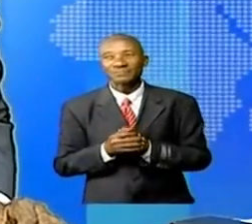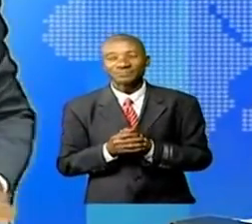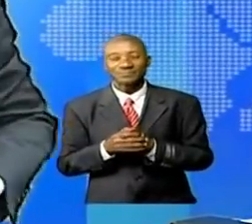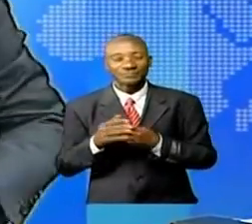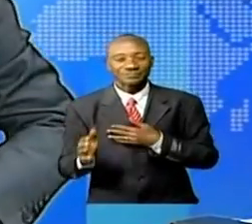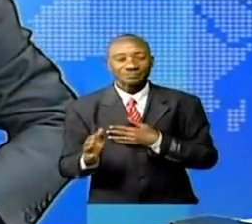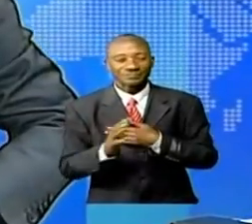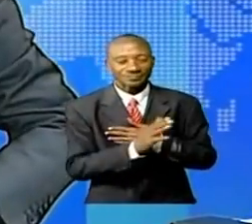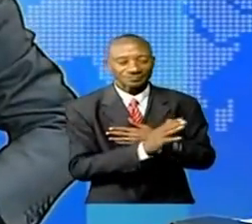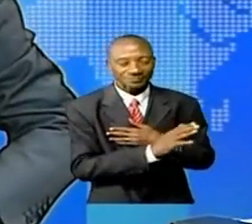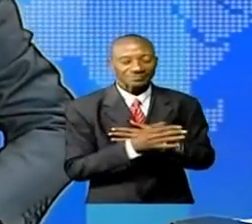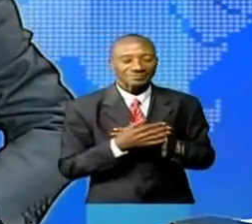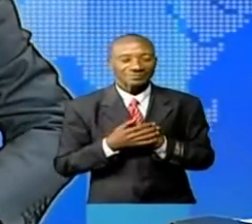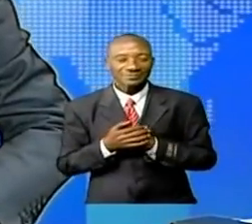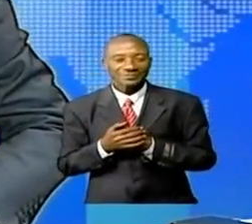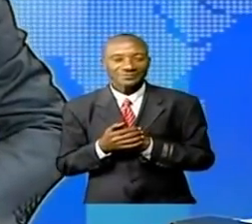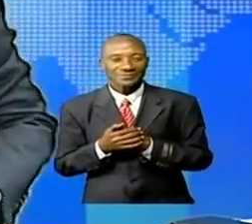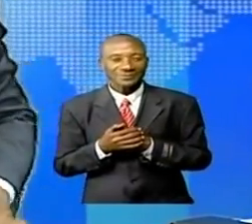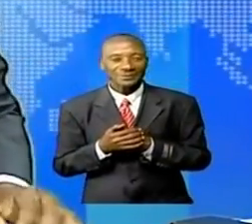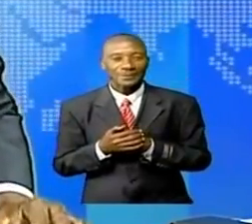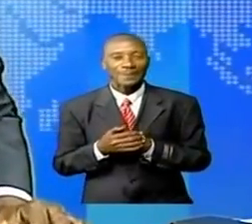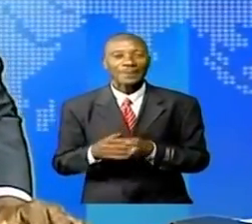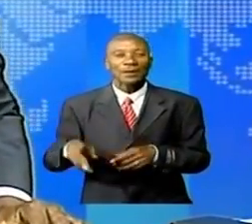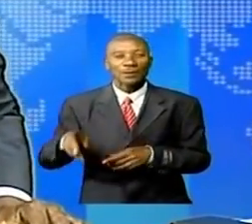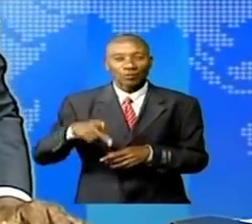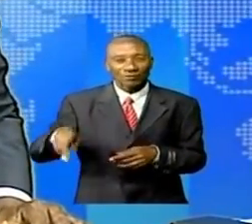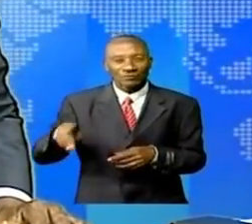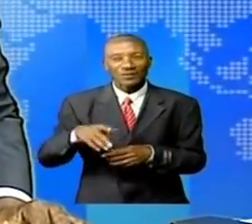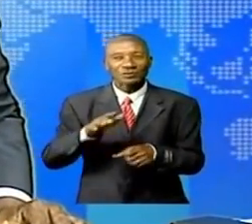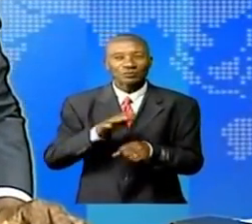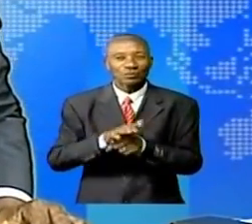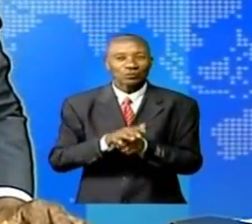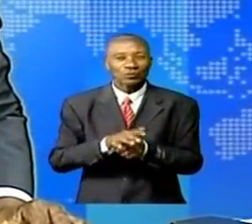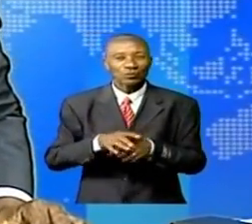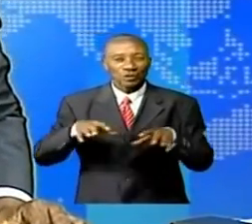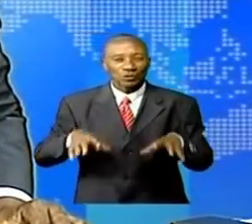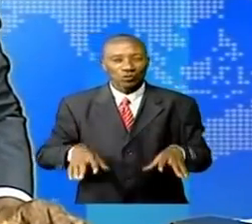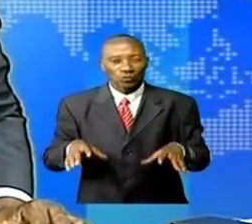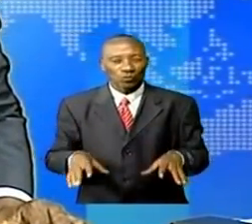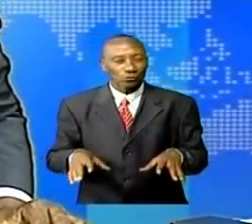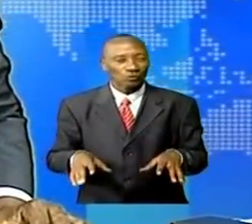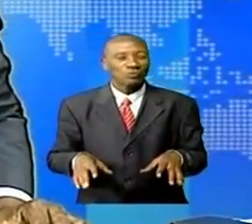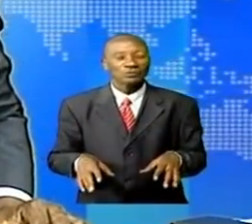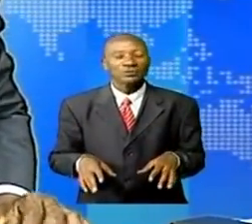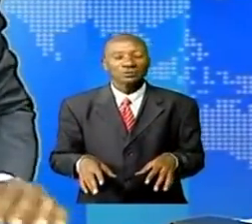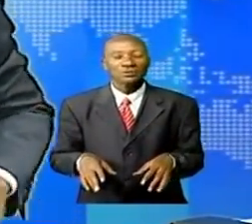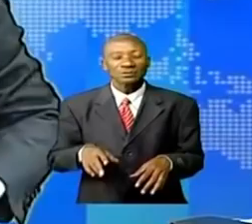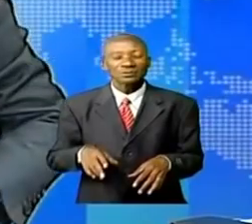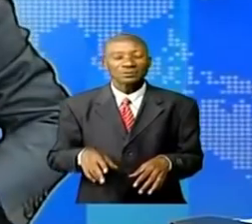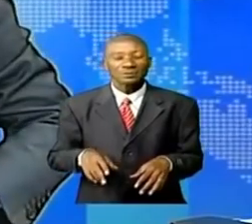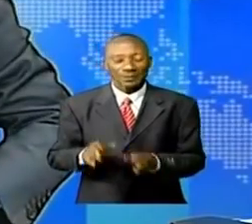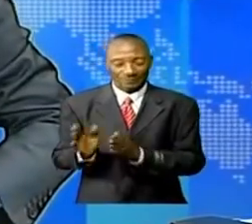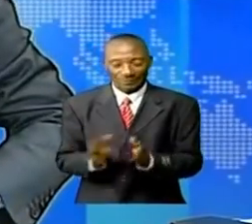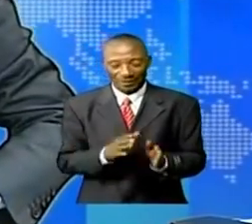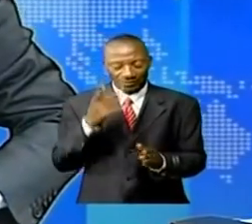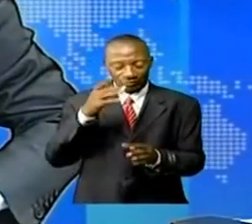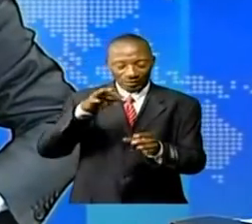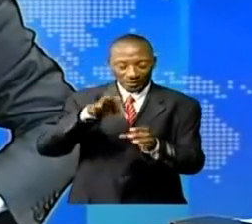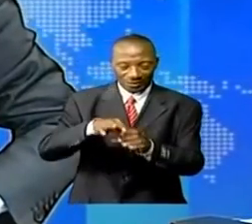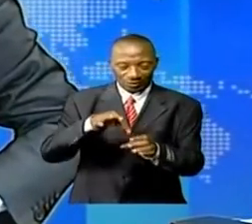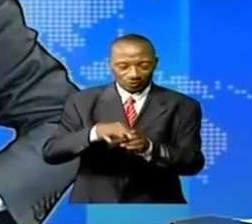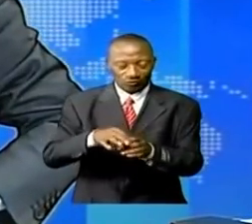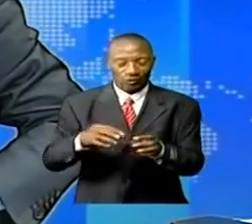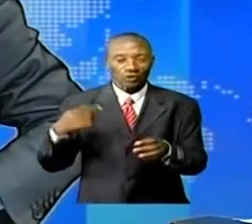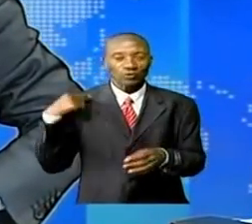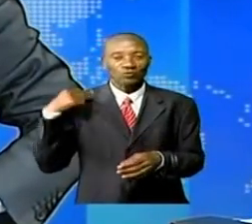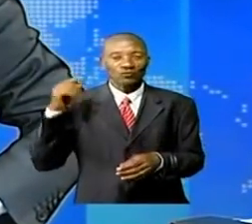14 provinces de la RDC se préparent pour les élections des gouverneurs à l'Assemblée nationale. Le caucus des députés nationaux